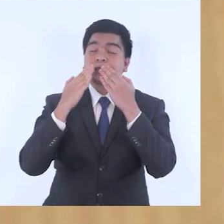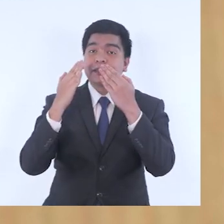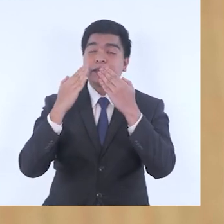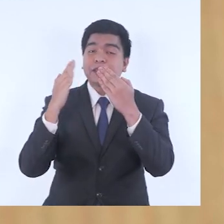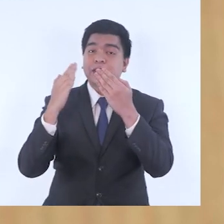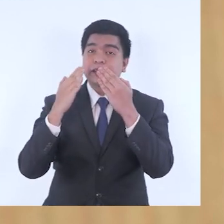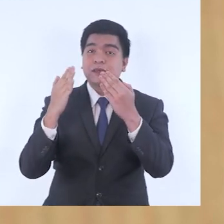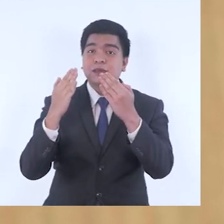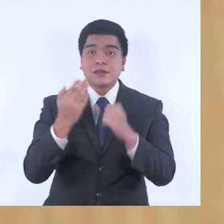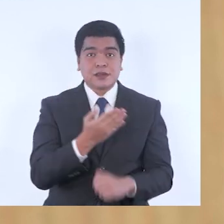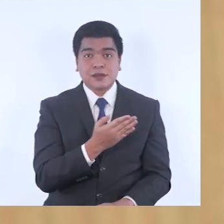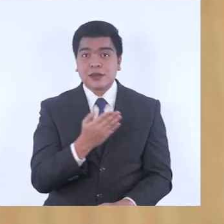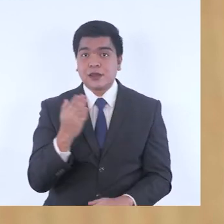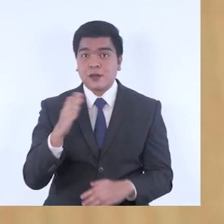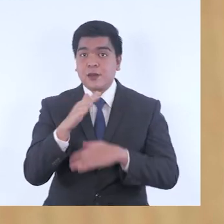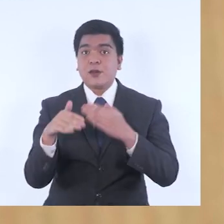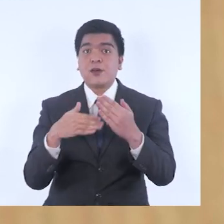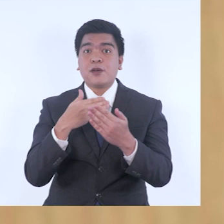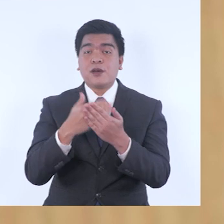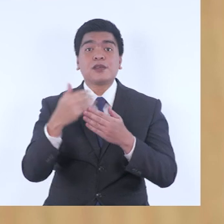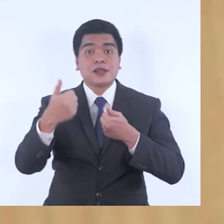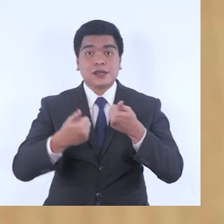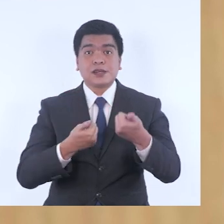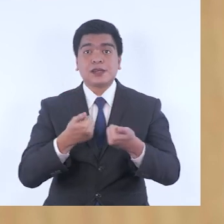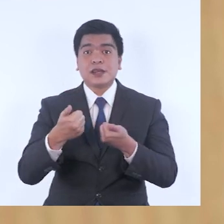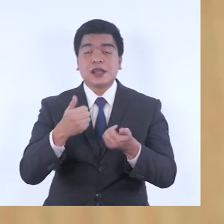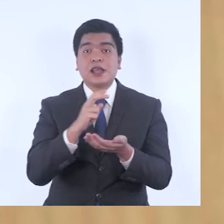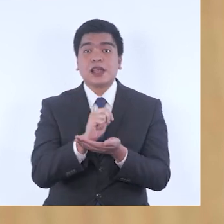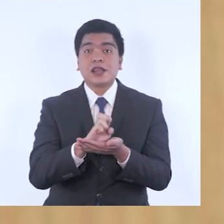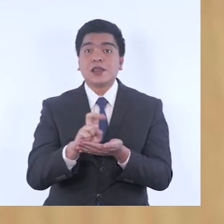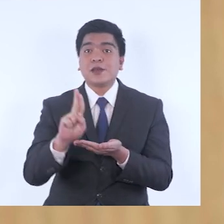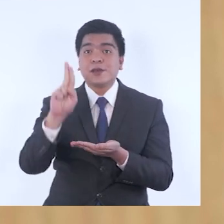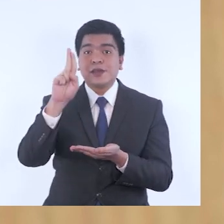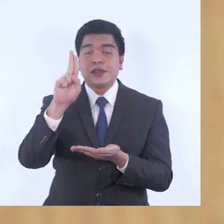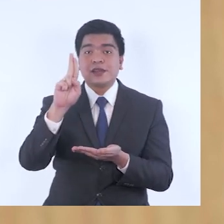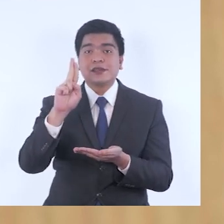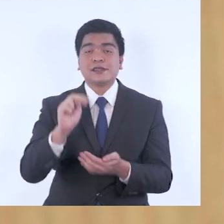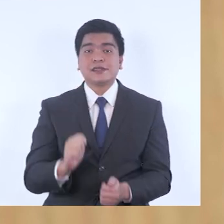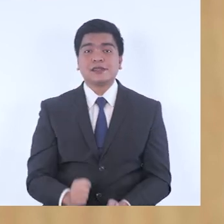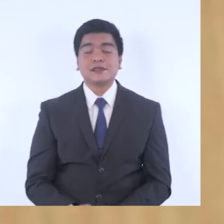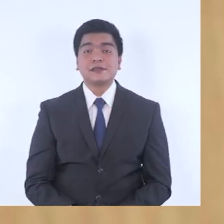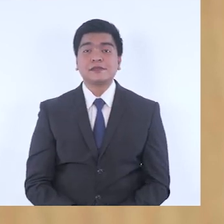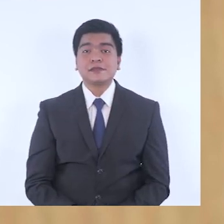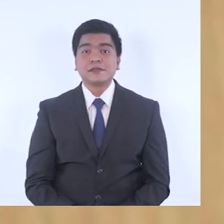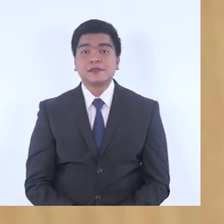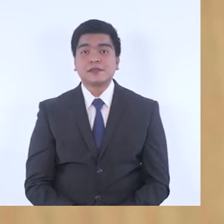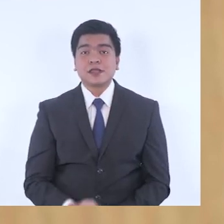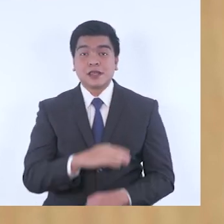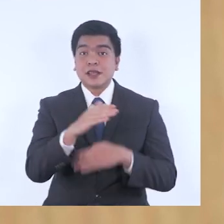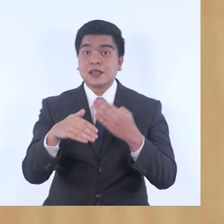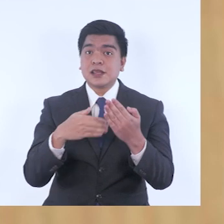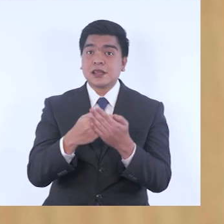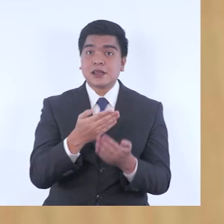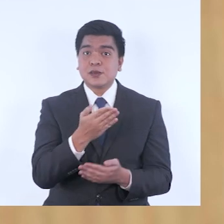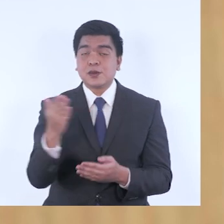marami sa lahat po ng mga nangangasiwa sa ating pamantasan, ang New Era University, sa lahat po ng